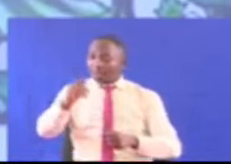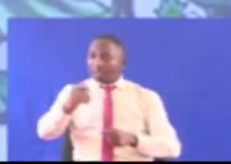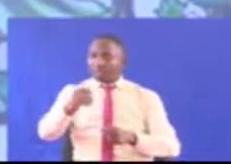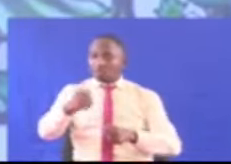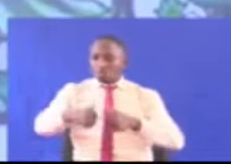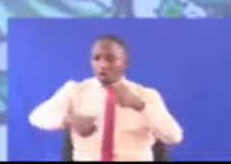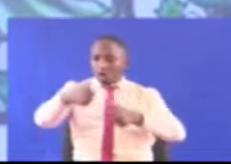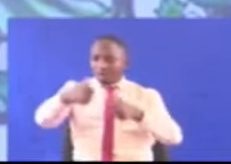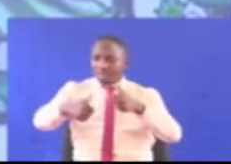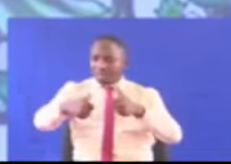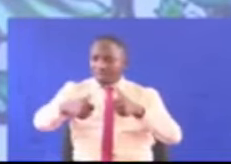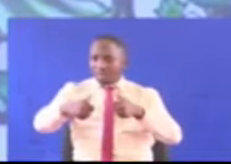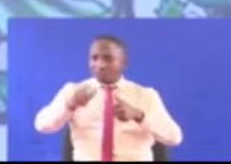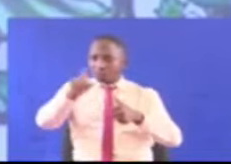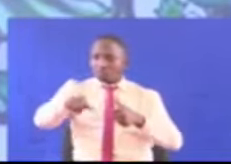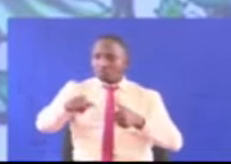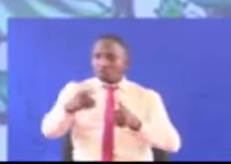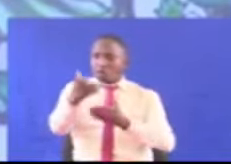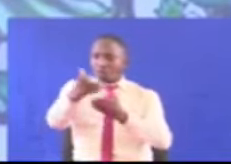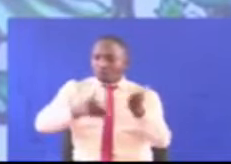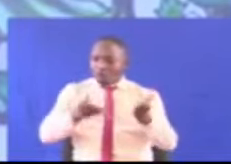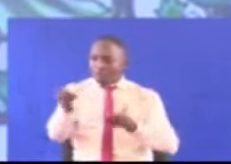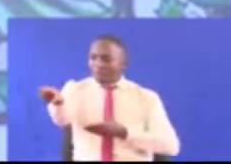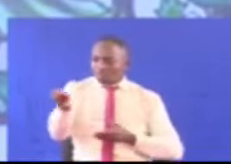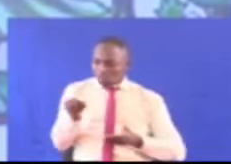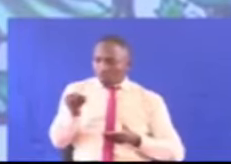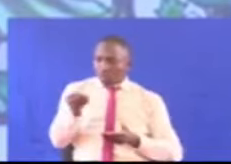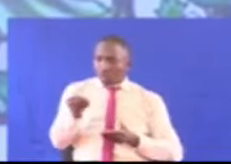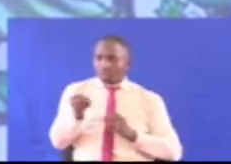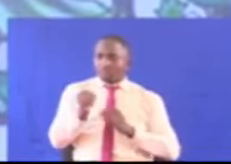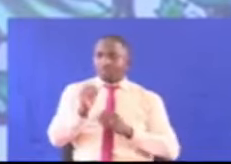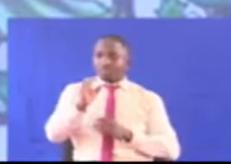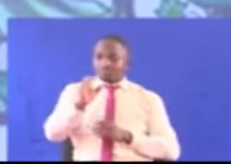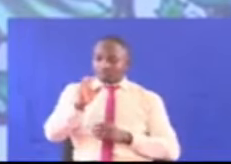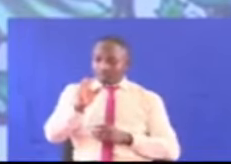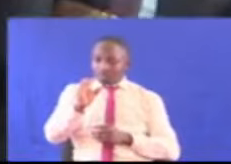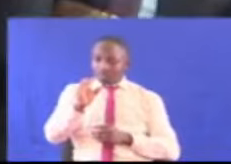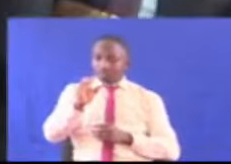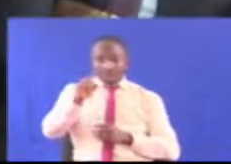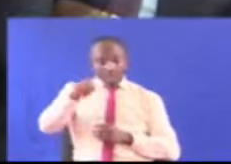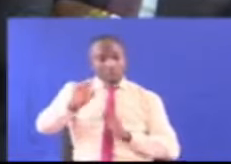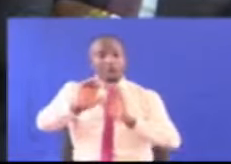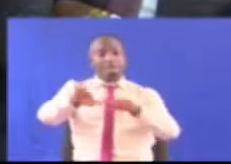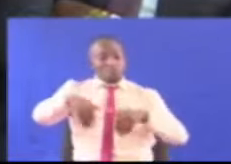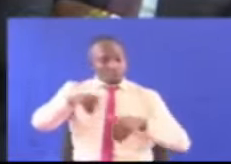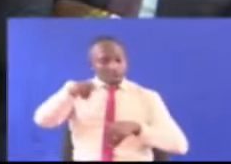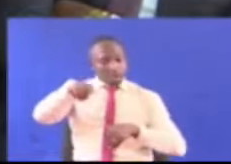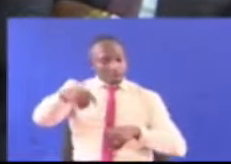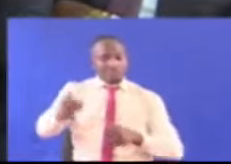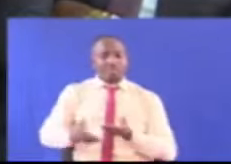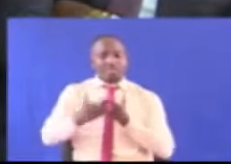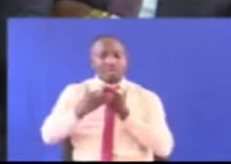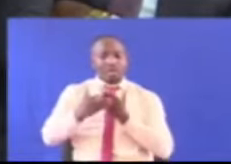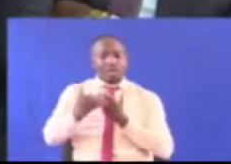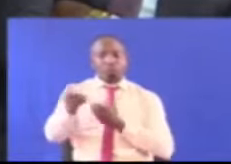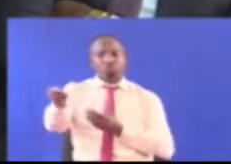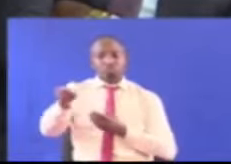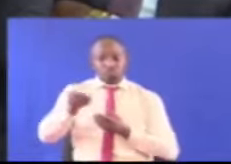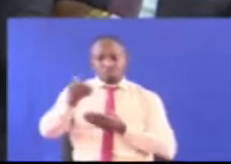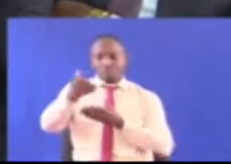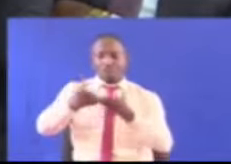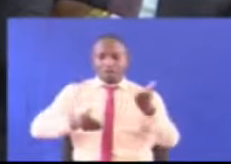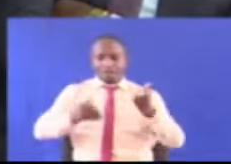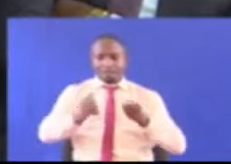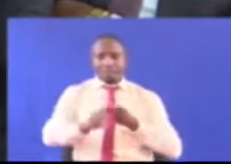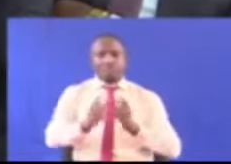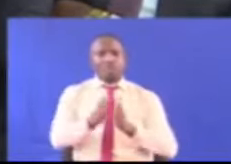ambako unachukuliwa fomu, basi fomu hii nimechukuliwa na TWPG. Kwa hivyo ninawashukuru sana sana